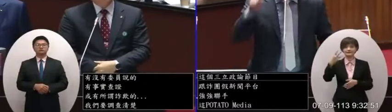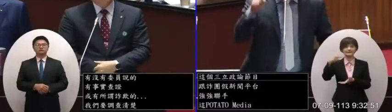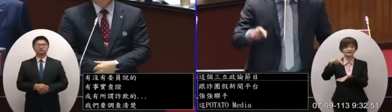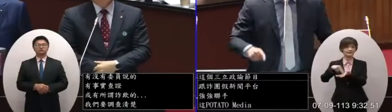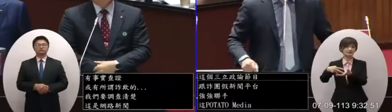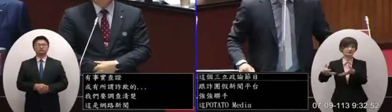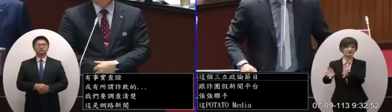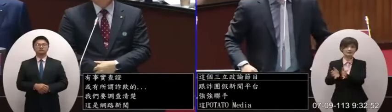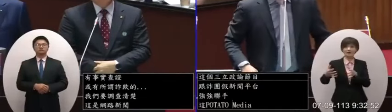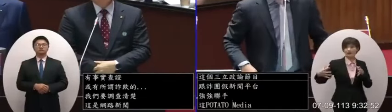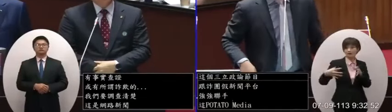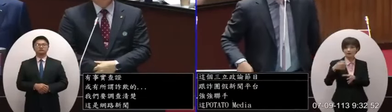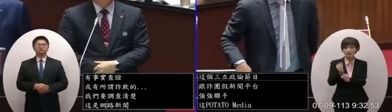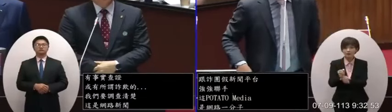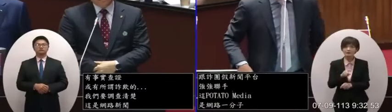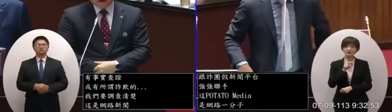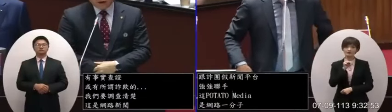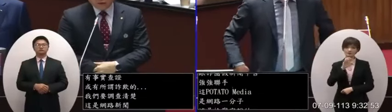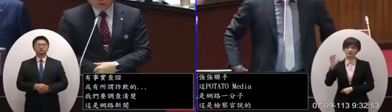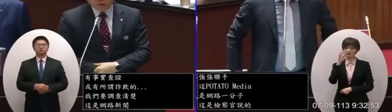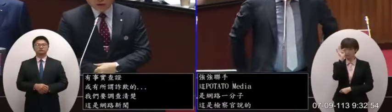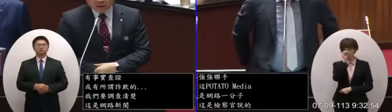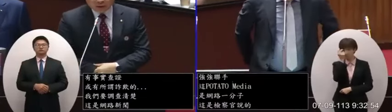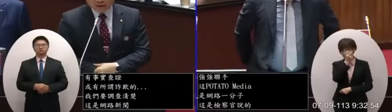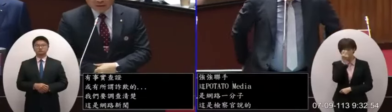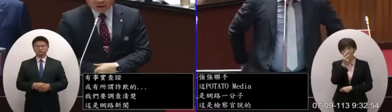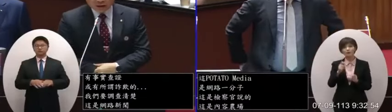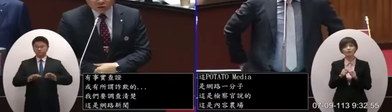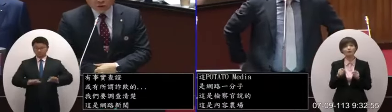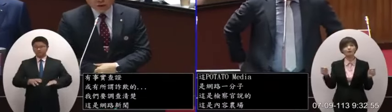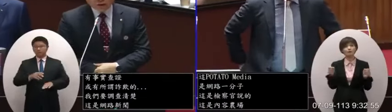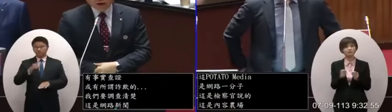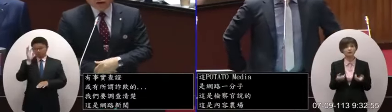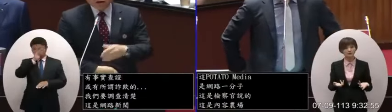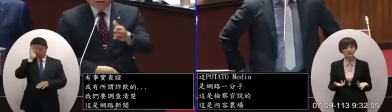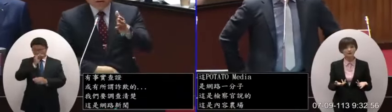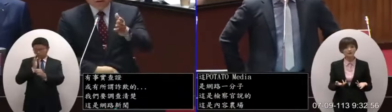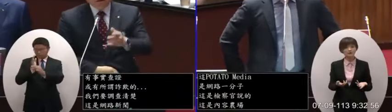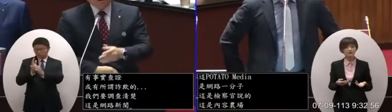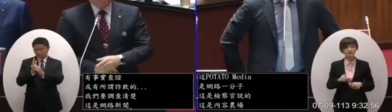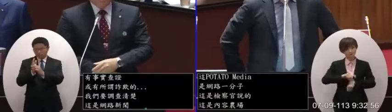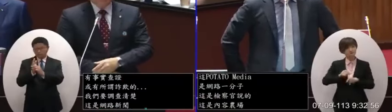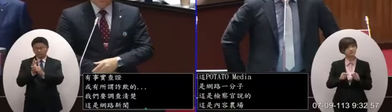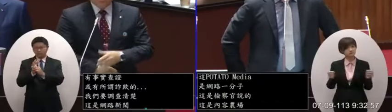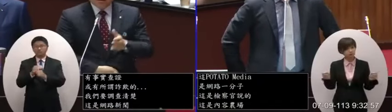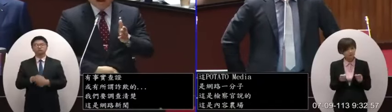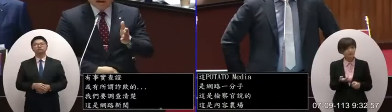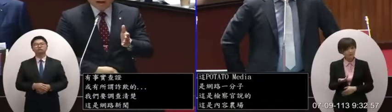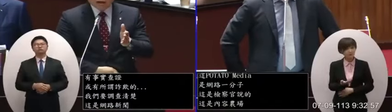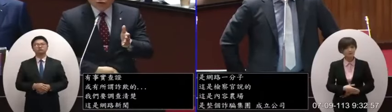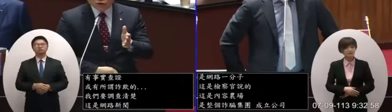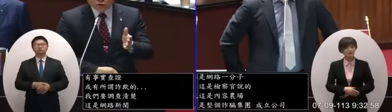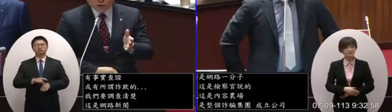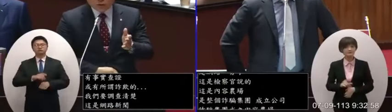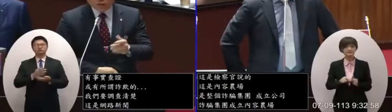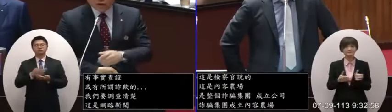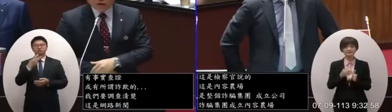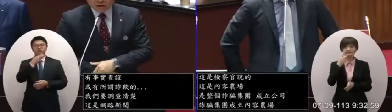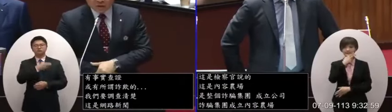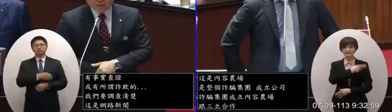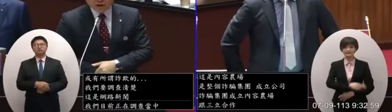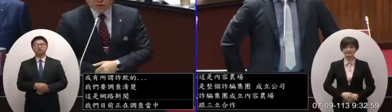作，这件事情 NCC 要查多久？ 我们目前正在调查当中， 还需要多久？ 哎，这个有要。